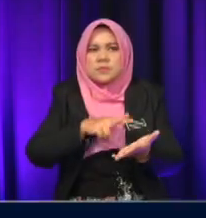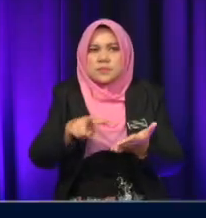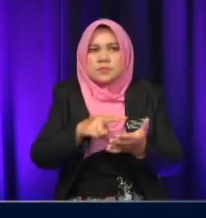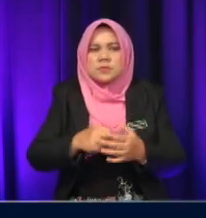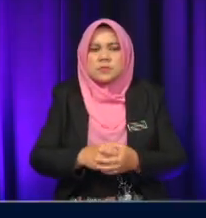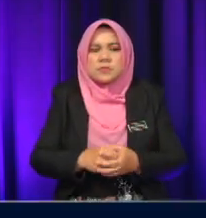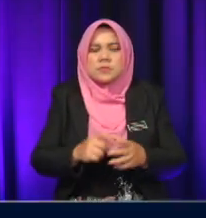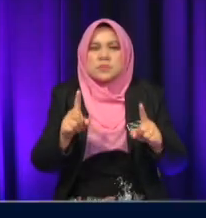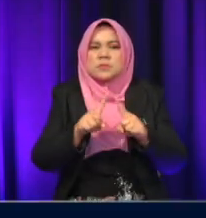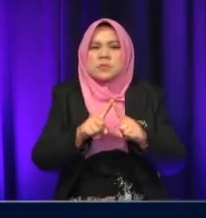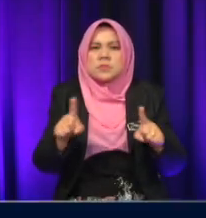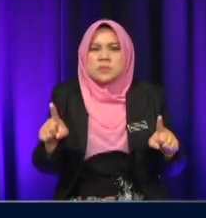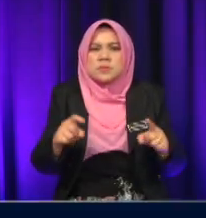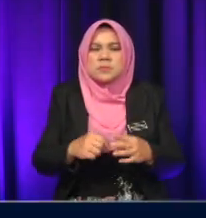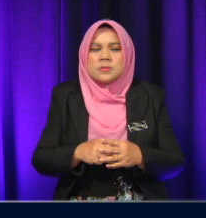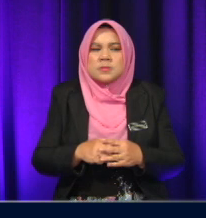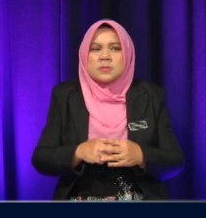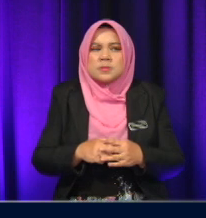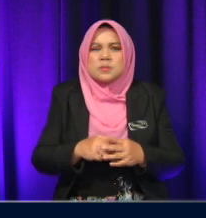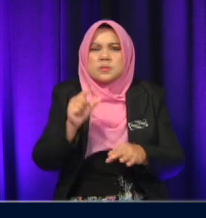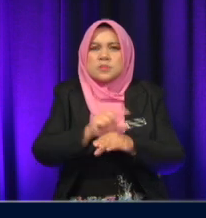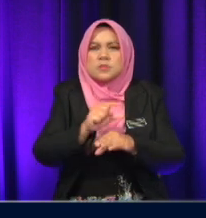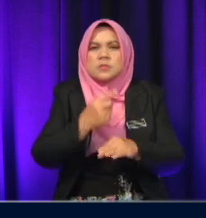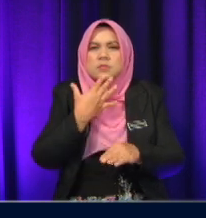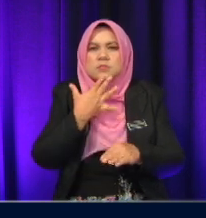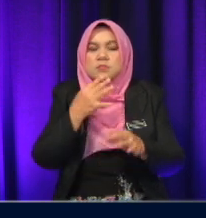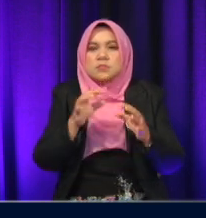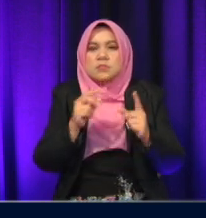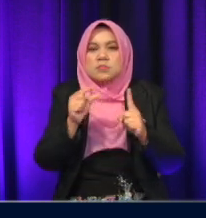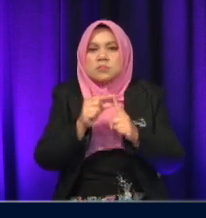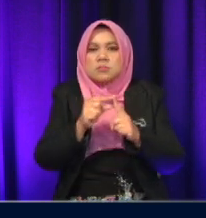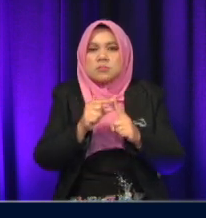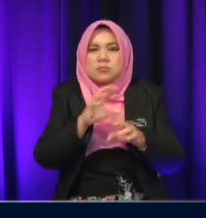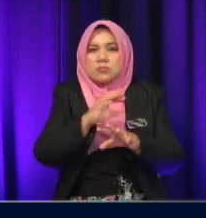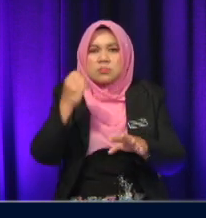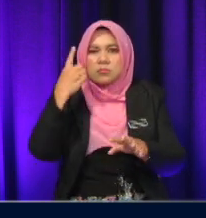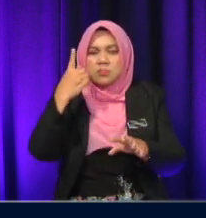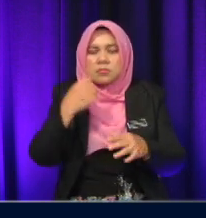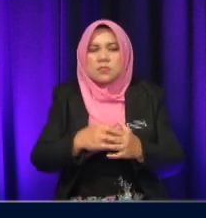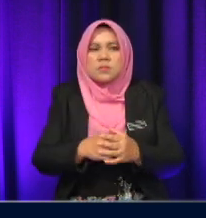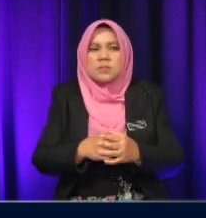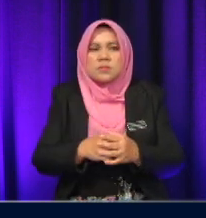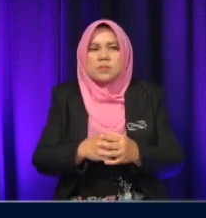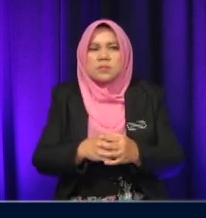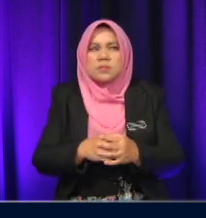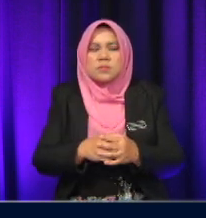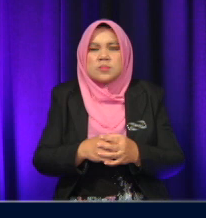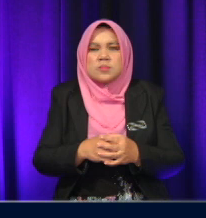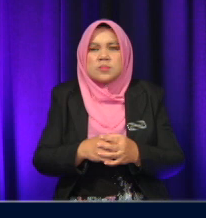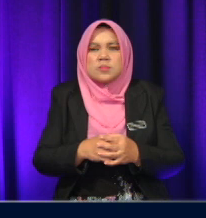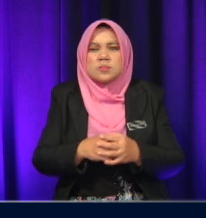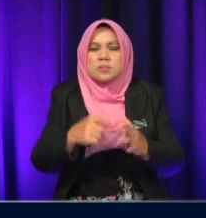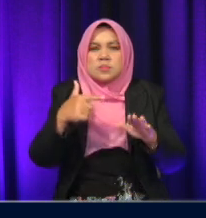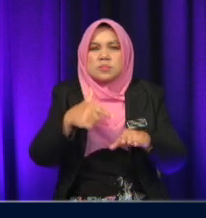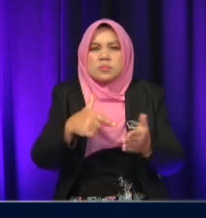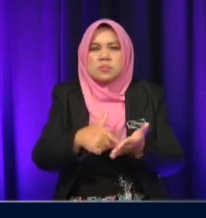meriah. Tapi penggunaan warna tulisan tu saya tak dapat fahamlah dengan mungkin tulisan di latar belakang